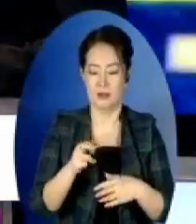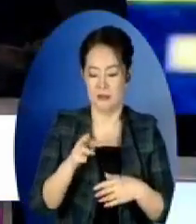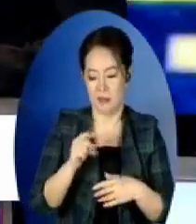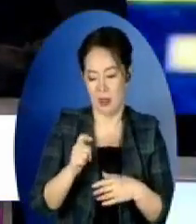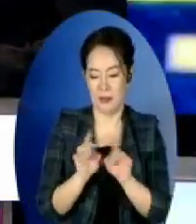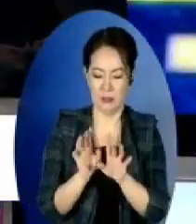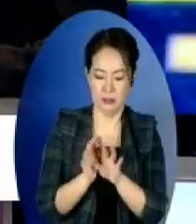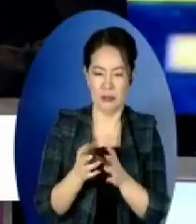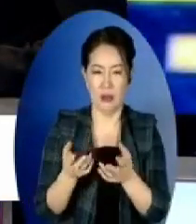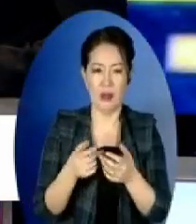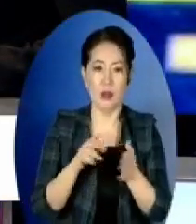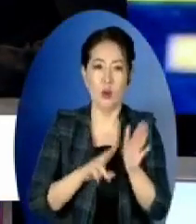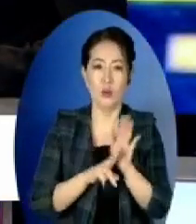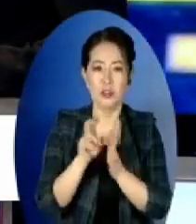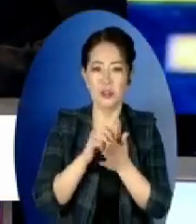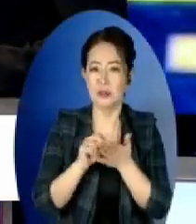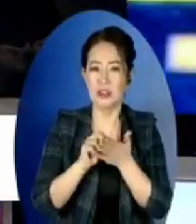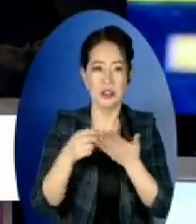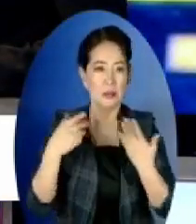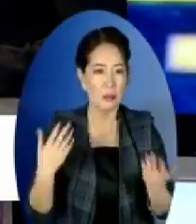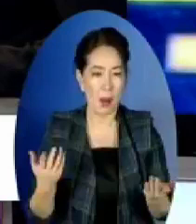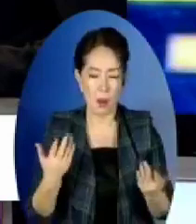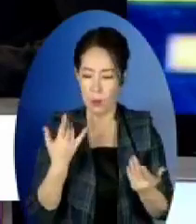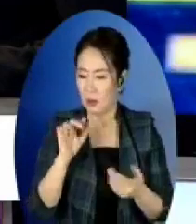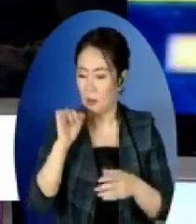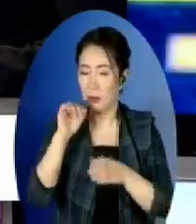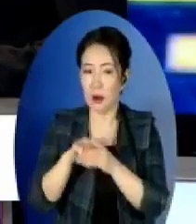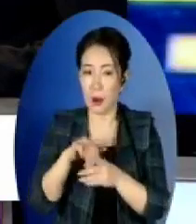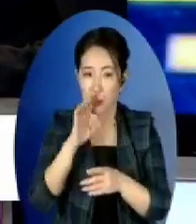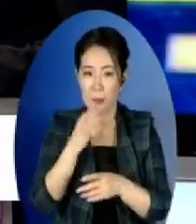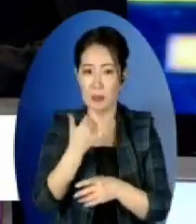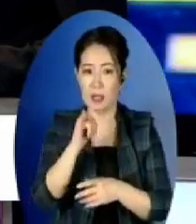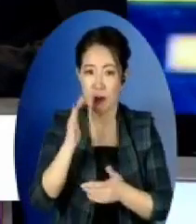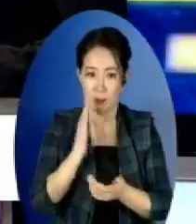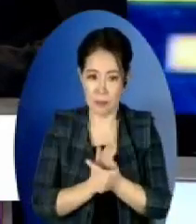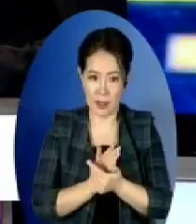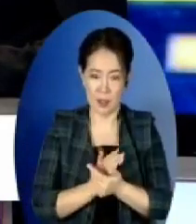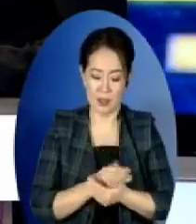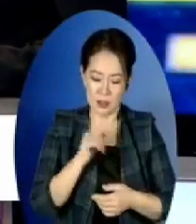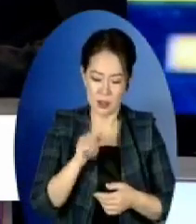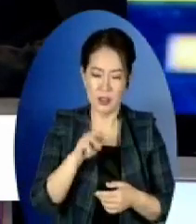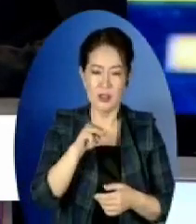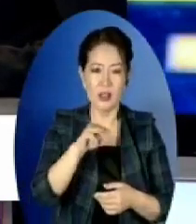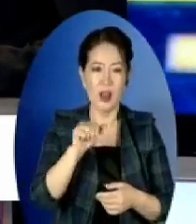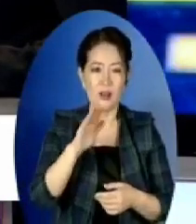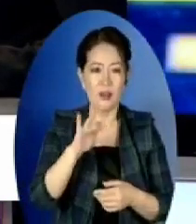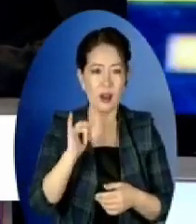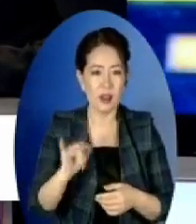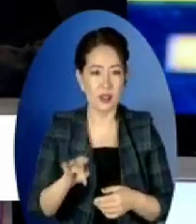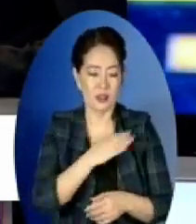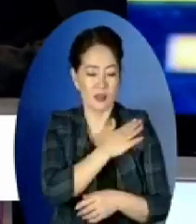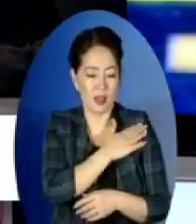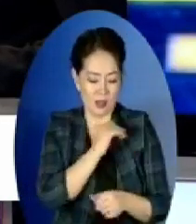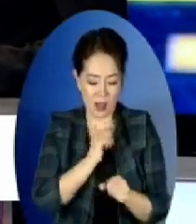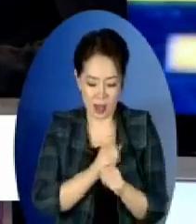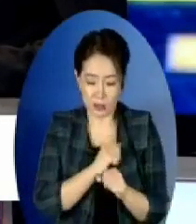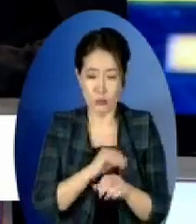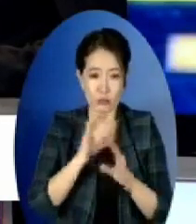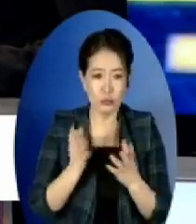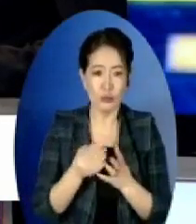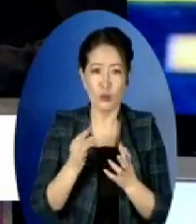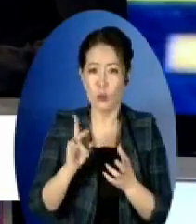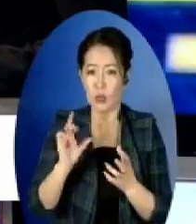дээрээ гарт үүсэл юм чиг байхгүй. За нийслэлхт руу орох ч байгаа тохиолдол байгаа. Тэгэхээр бол ер нь бол тэрэнцтэй албанаас цагдаагийн нийт үүргийн даваа.